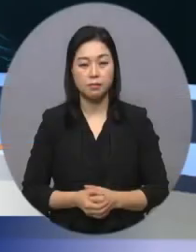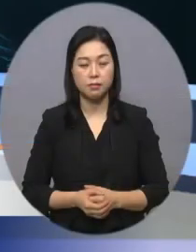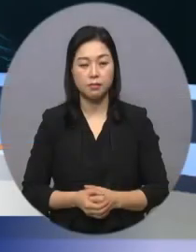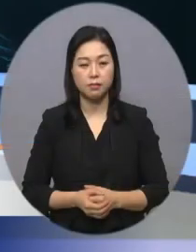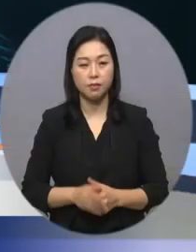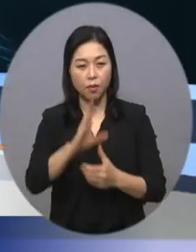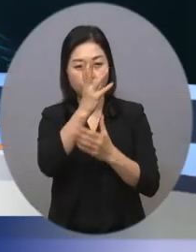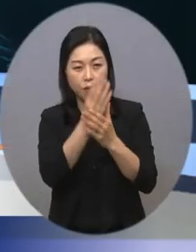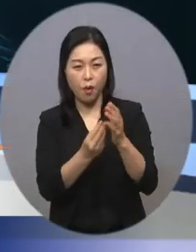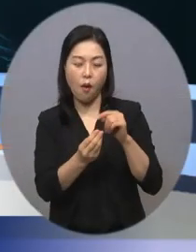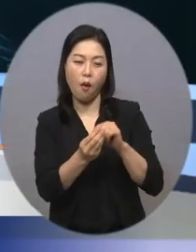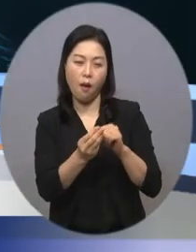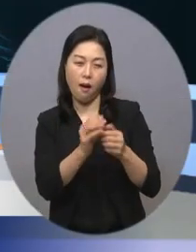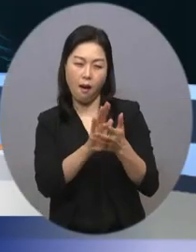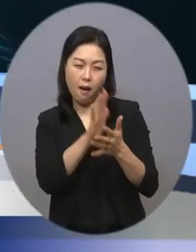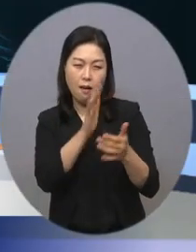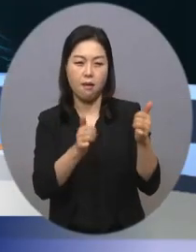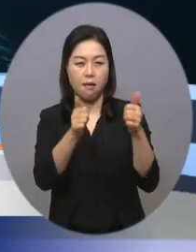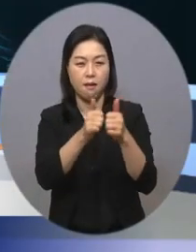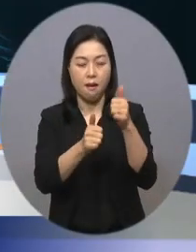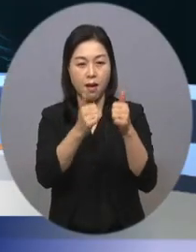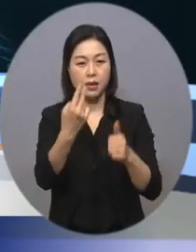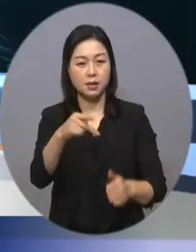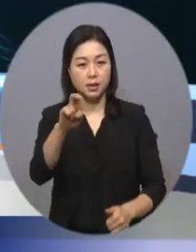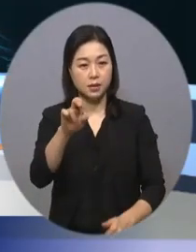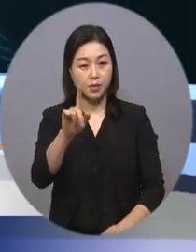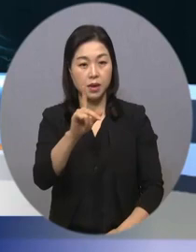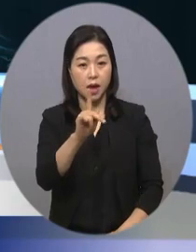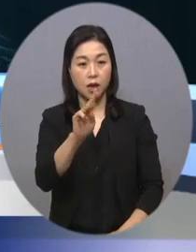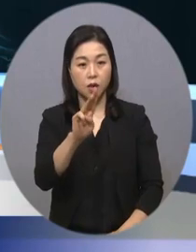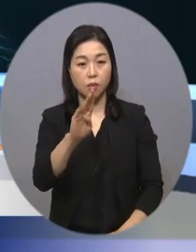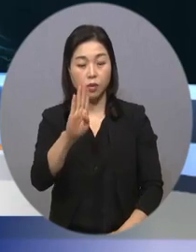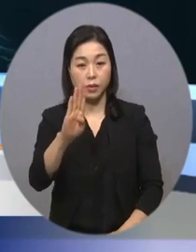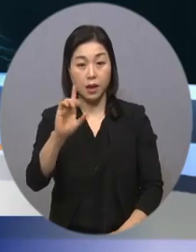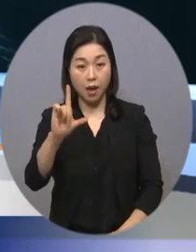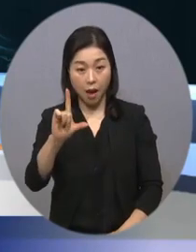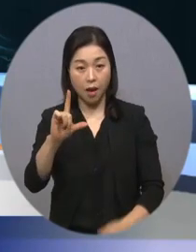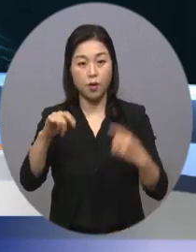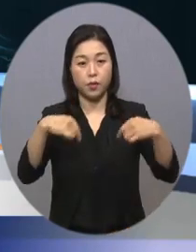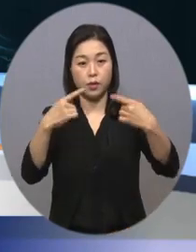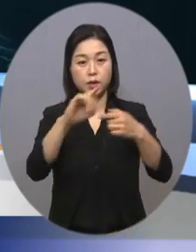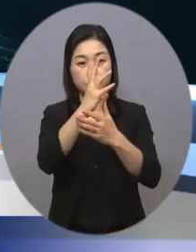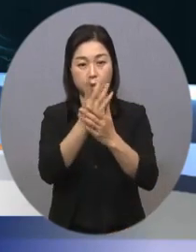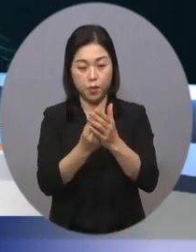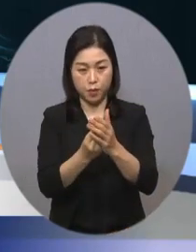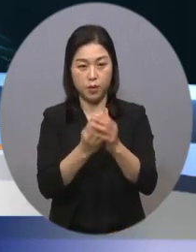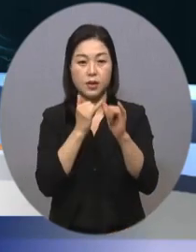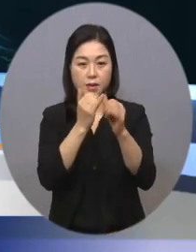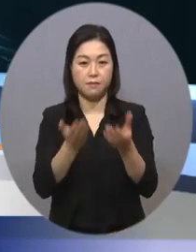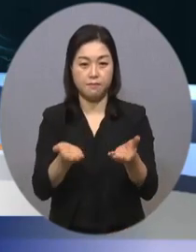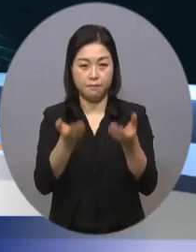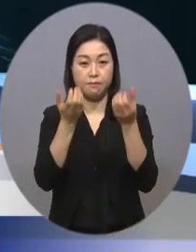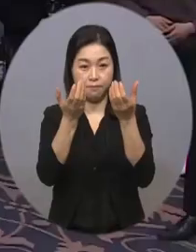농구 코트를 뜨겁게 불태웠던 2021 KWBL 휠체어 농구리그 시상식이 열렸습니다.